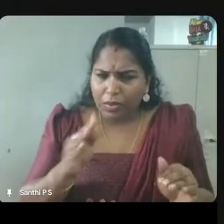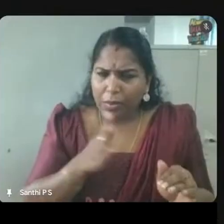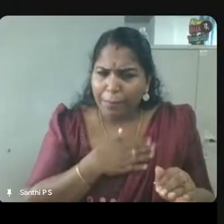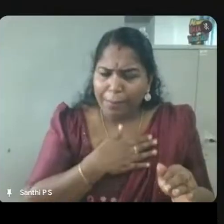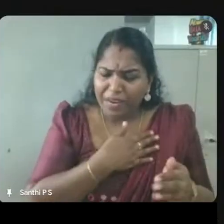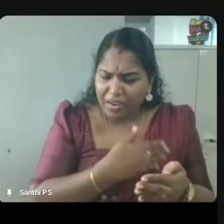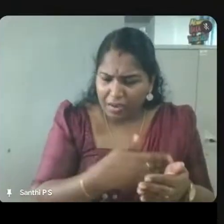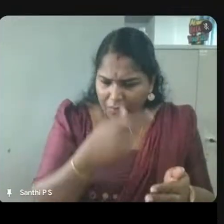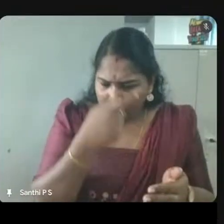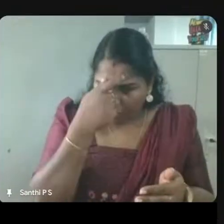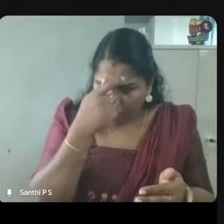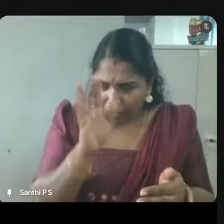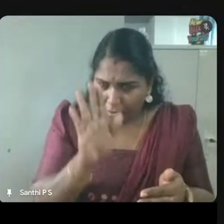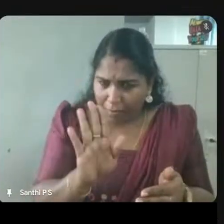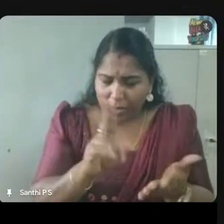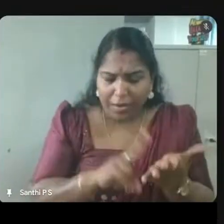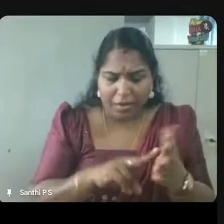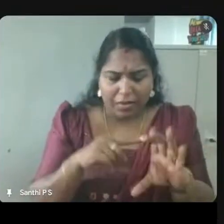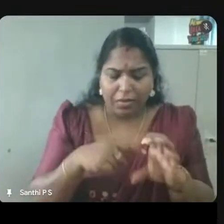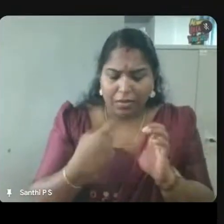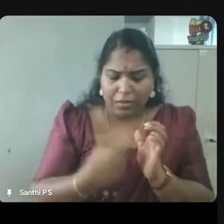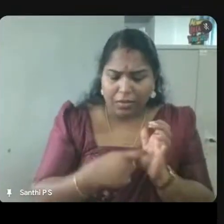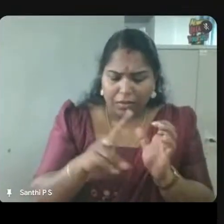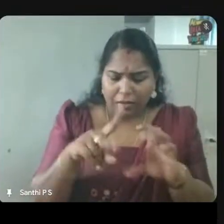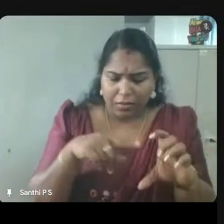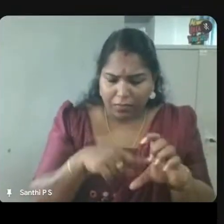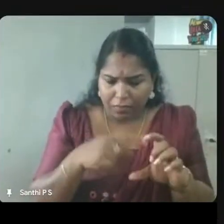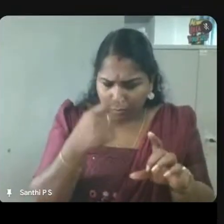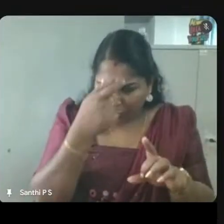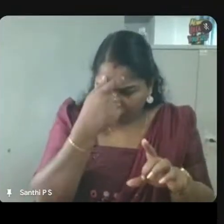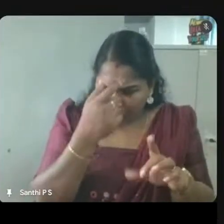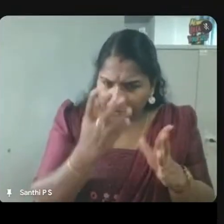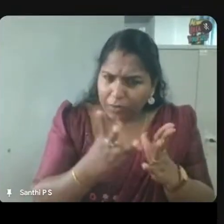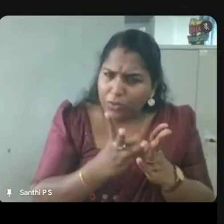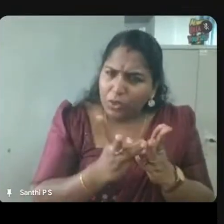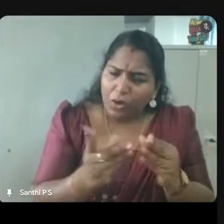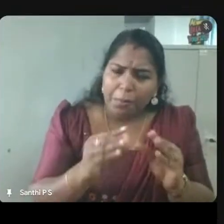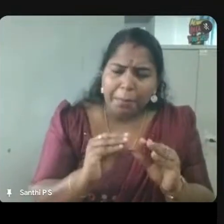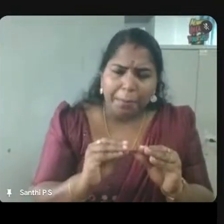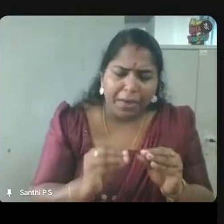നെർവിനും ഇങ്ങനെയുള്ള പ്രശ്നങ്ങൾക്ക് അത് ഇമ്പ്രൂവ് ചെയ്യാൻ വേണ്ടിയിട്ട് മെഡിസിൻ അല്ലാതെ ഈ